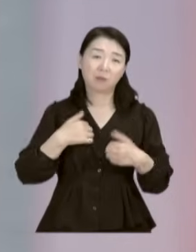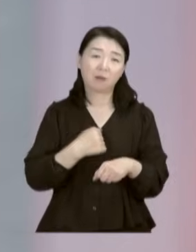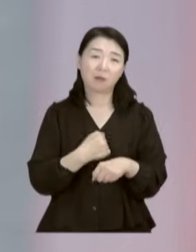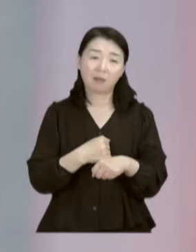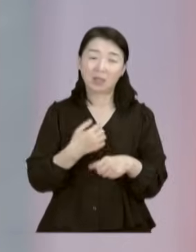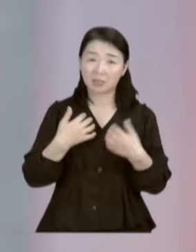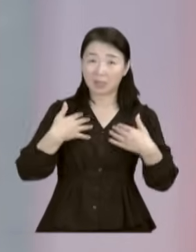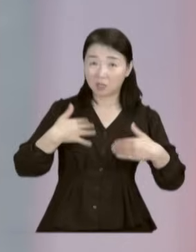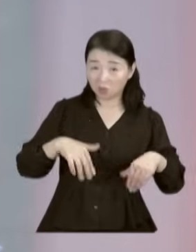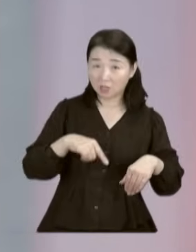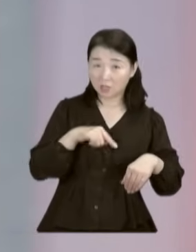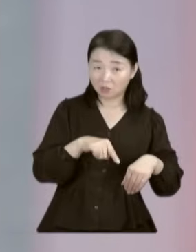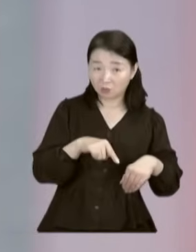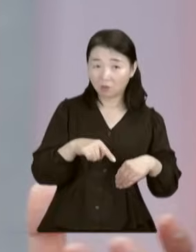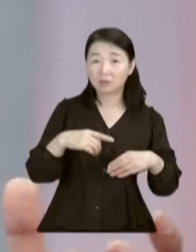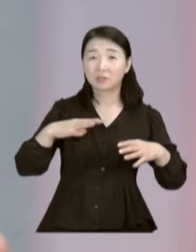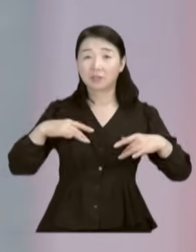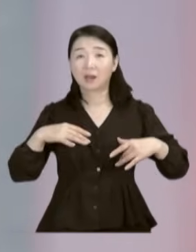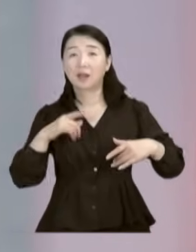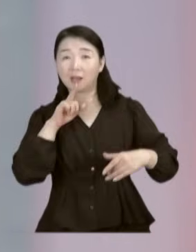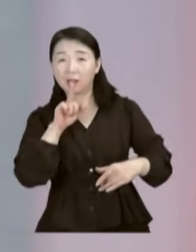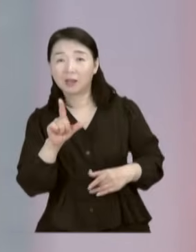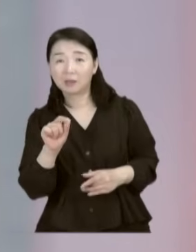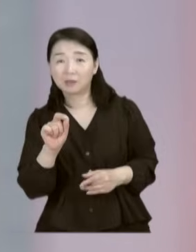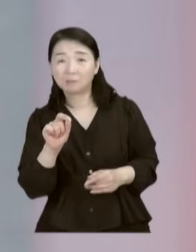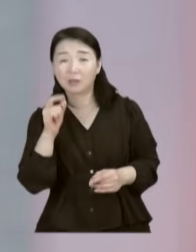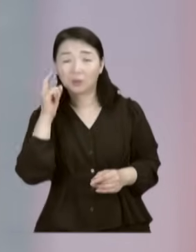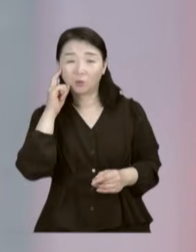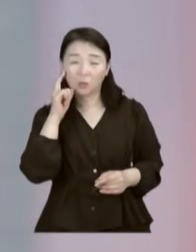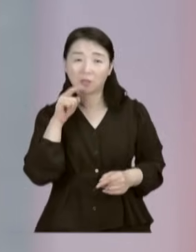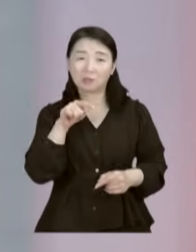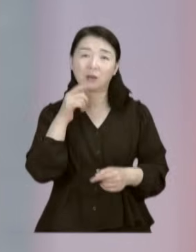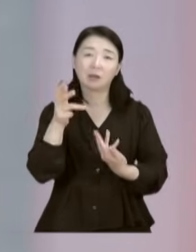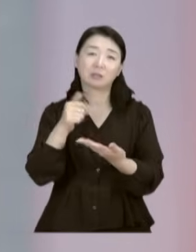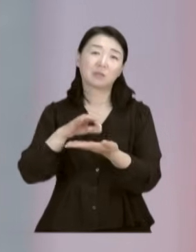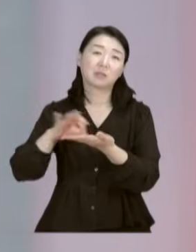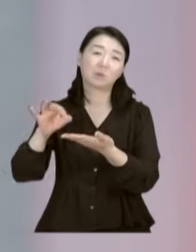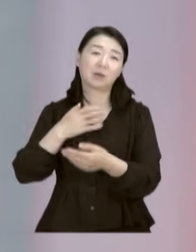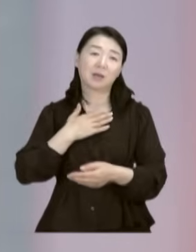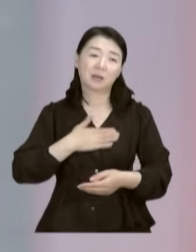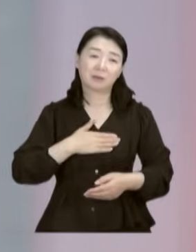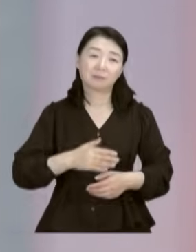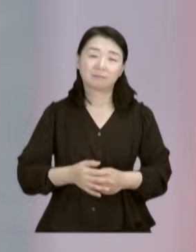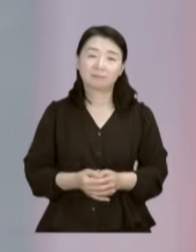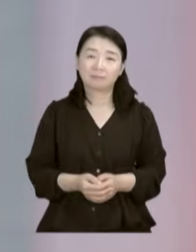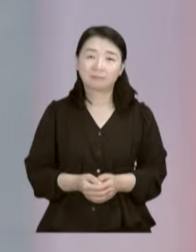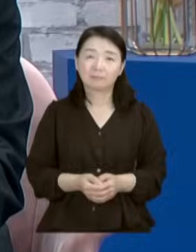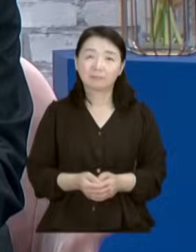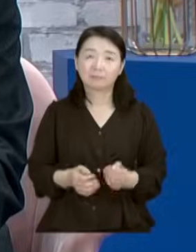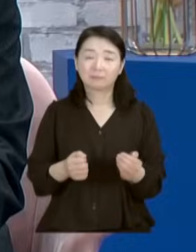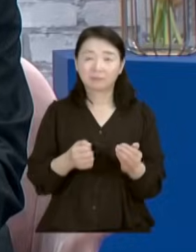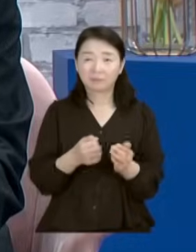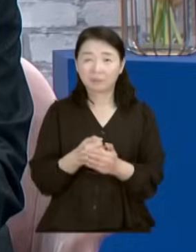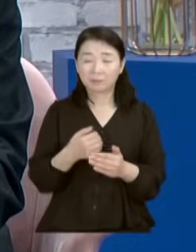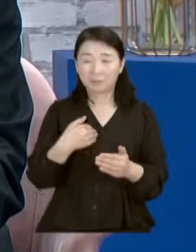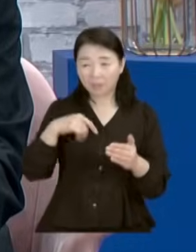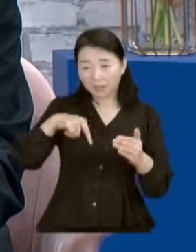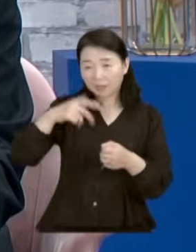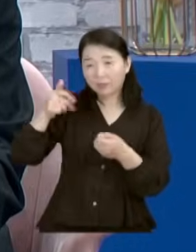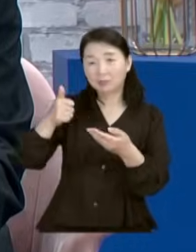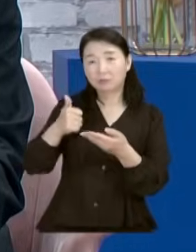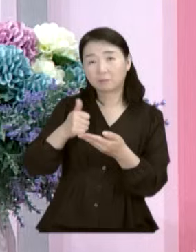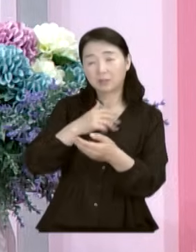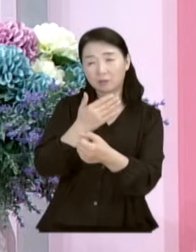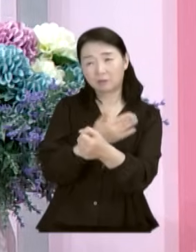크게 기뻐하노니 이제는 내가 내 연약한 것들을 자랑한다고 왜냐하면 이것들을 하나님이 사용하실 거를 아시기 때문에 내